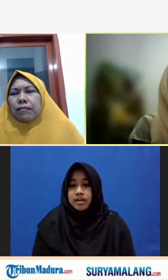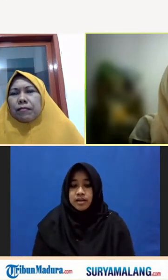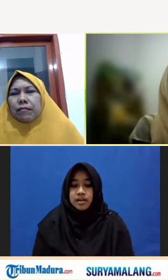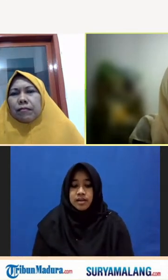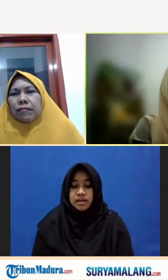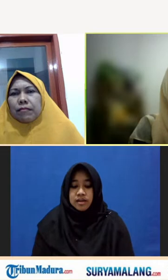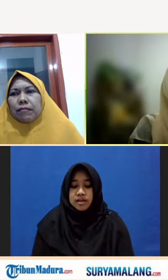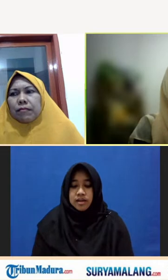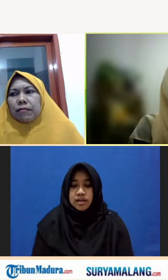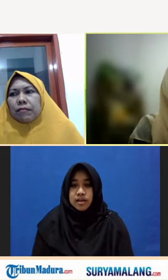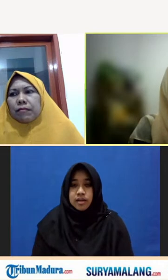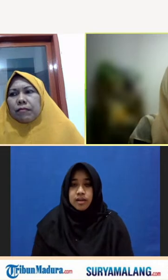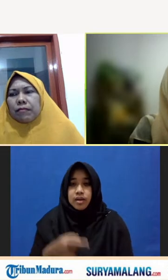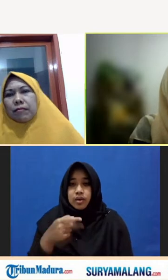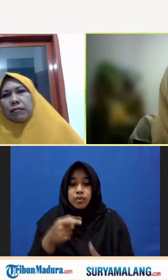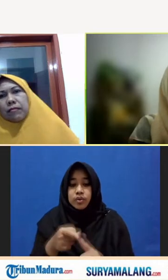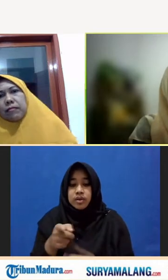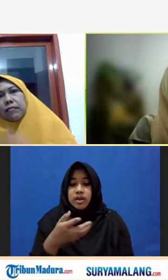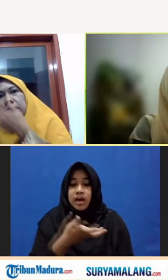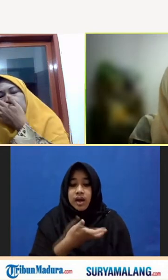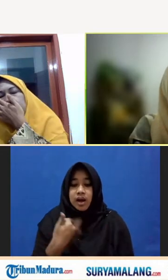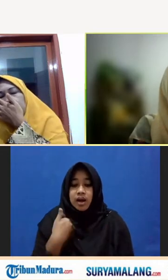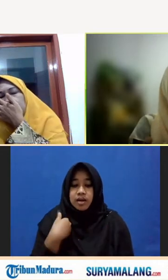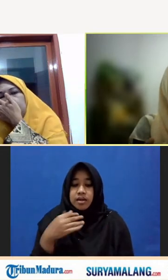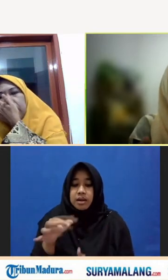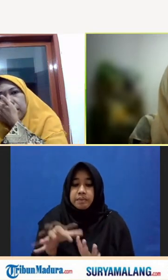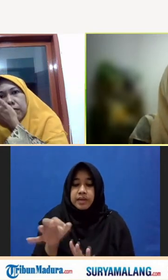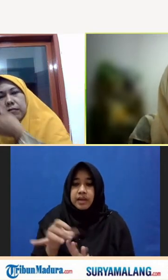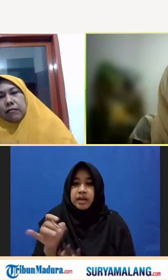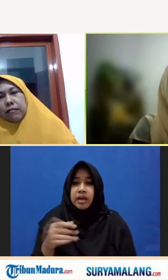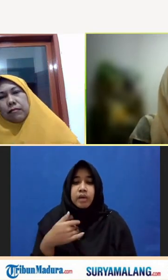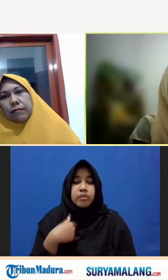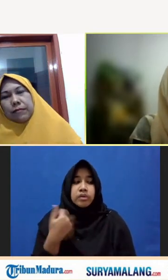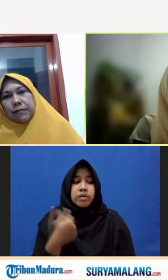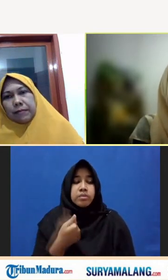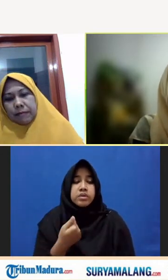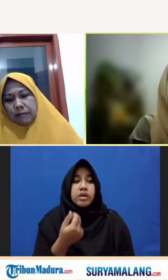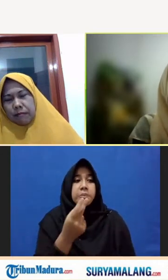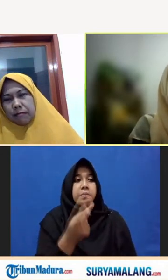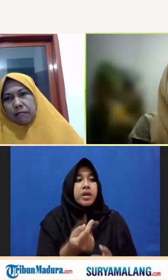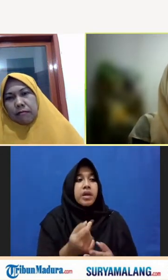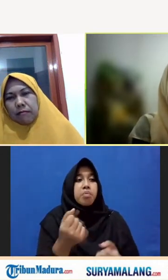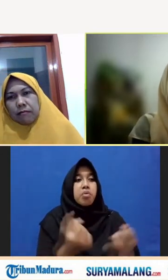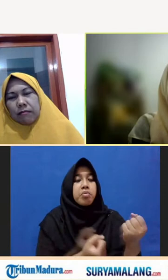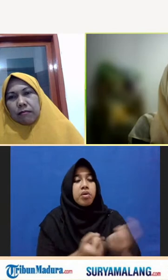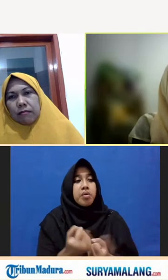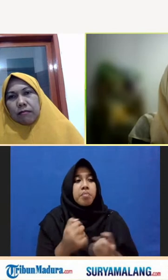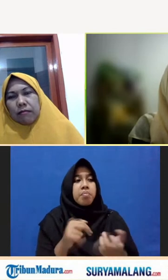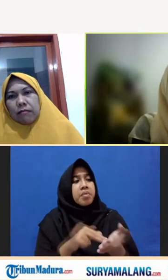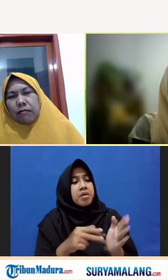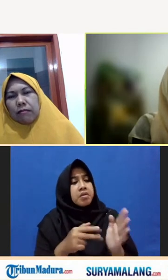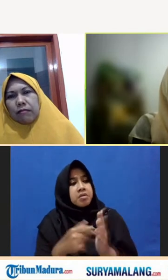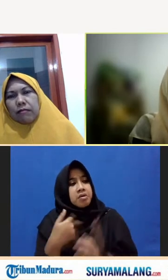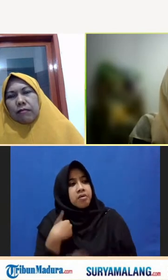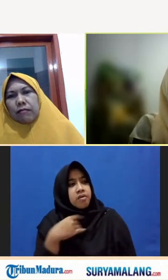Supaya dia masih ada pilihannya. Kayak, oh aku nggak bisa main mobil-mobilan, berarti ada apa nih? Sama